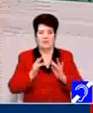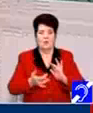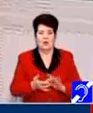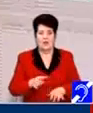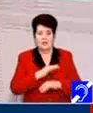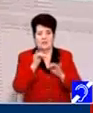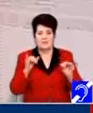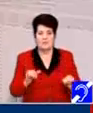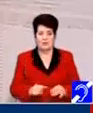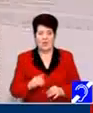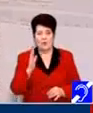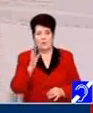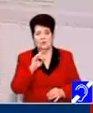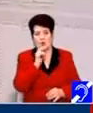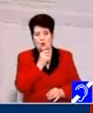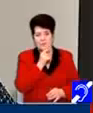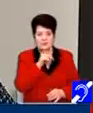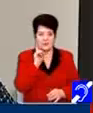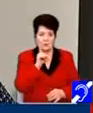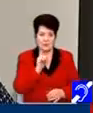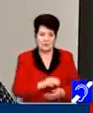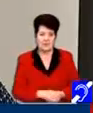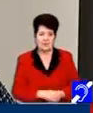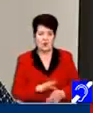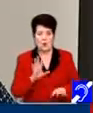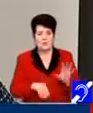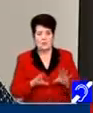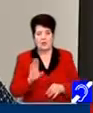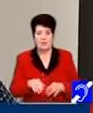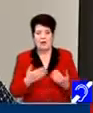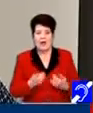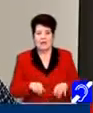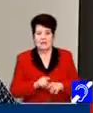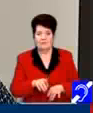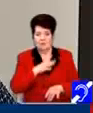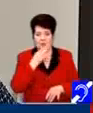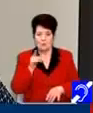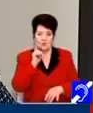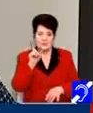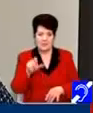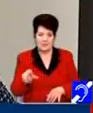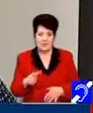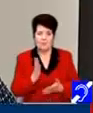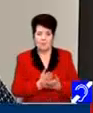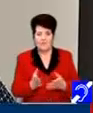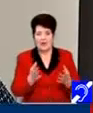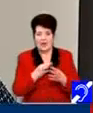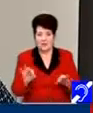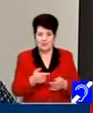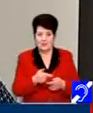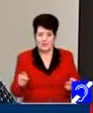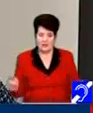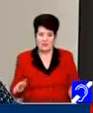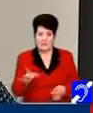astfel la dezvoltarea de oportunități economice pentru tineri. Considerăm că astfel mai mulți tineri vor avea acces,